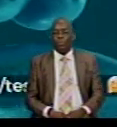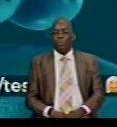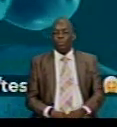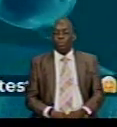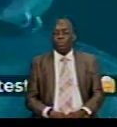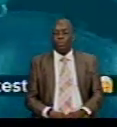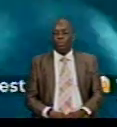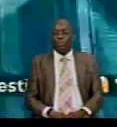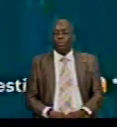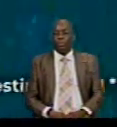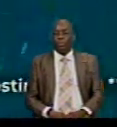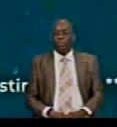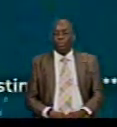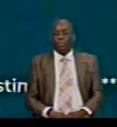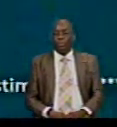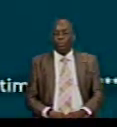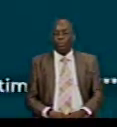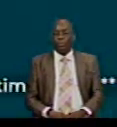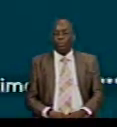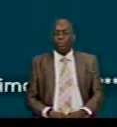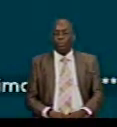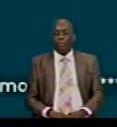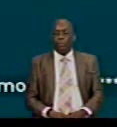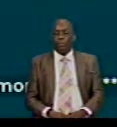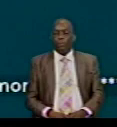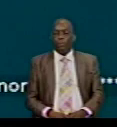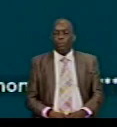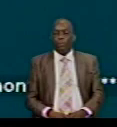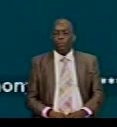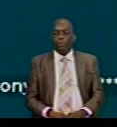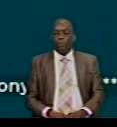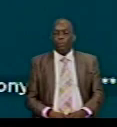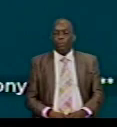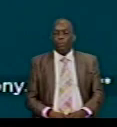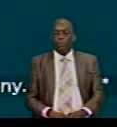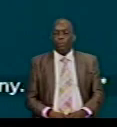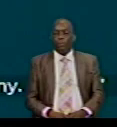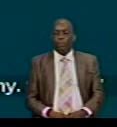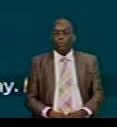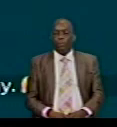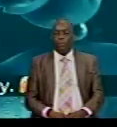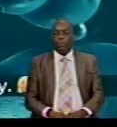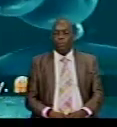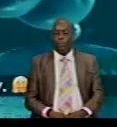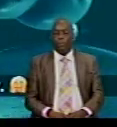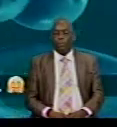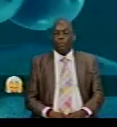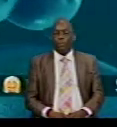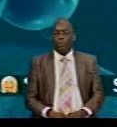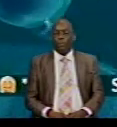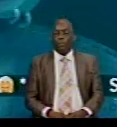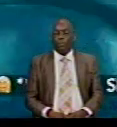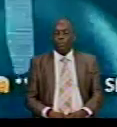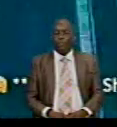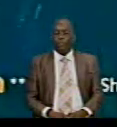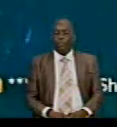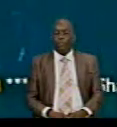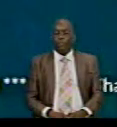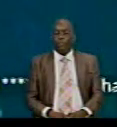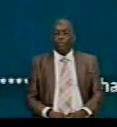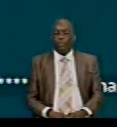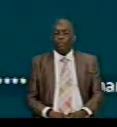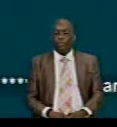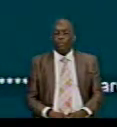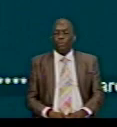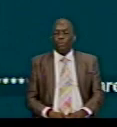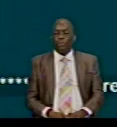qui m'empêchait de parler et qui engendrait des tremblements au niveau de ma mâchoire. Lorsque l'homme de Dieu